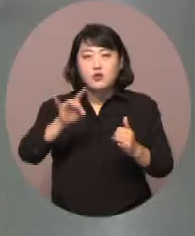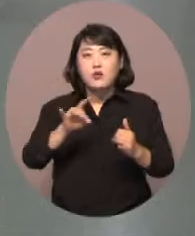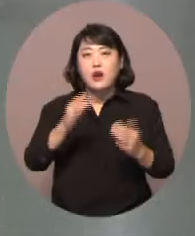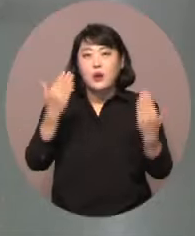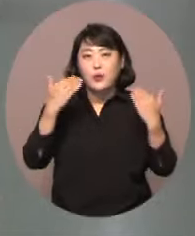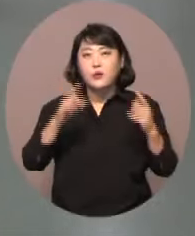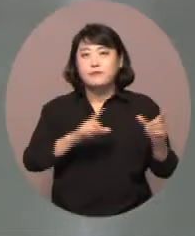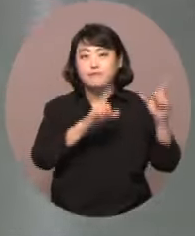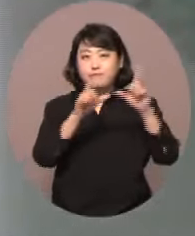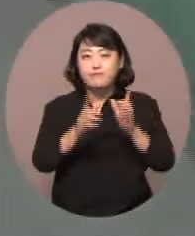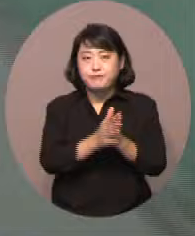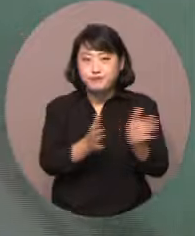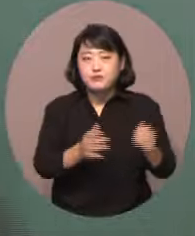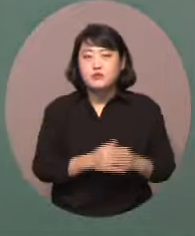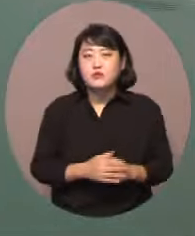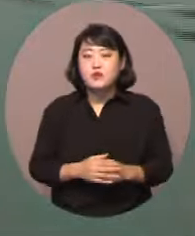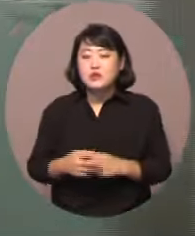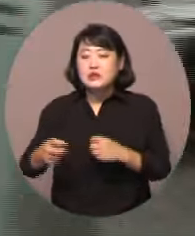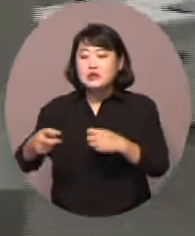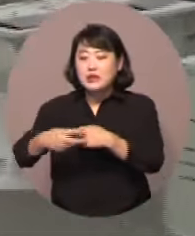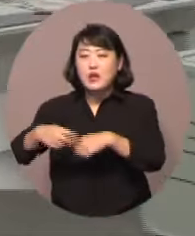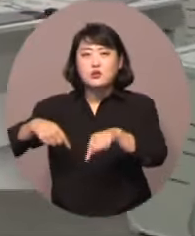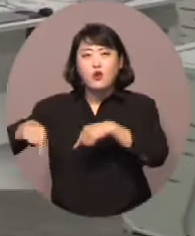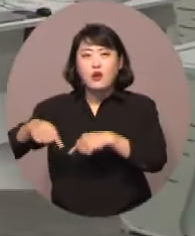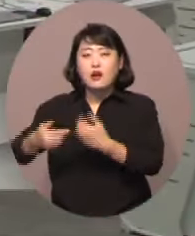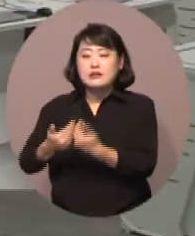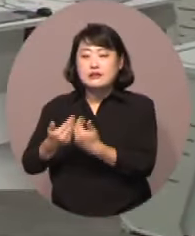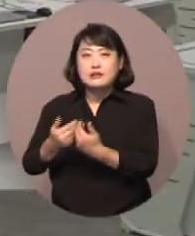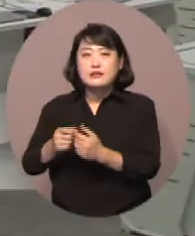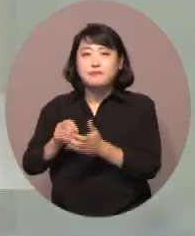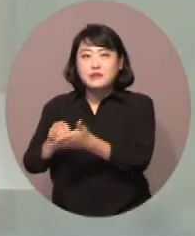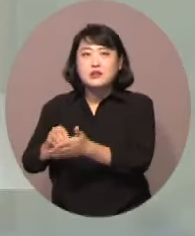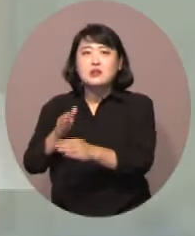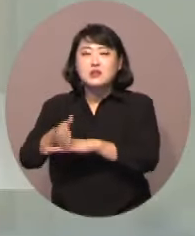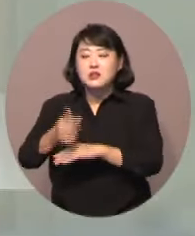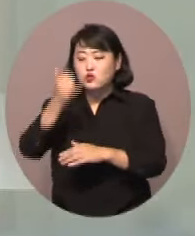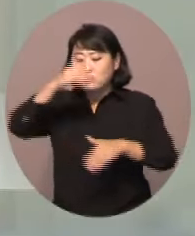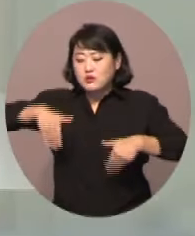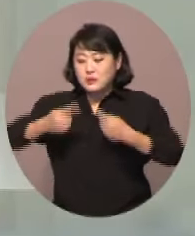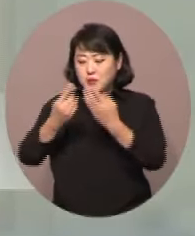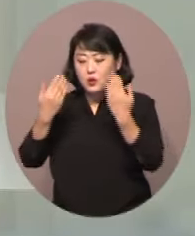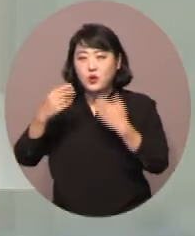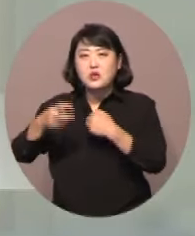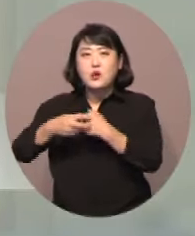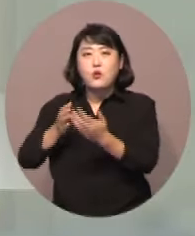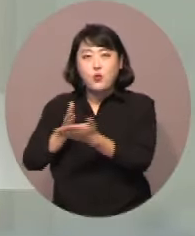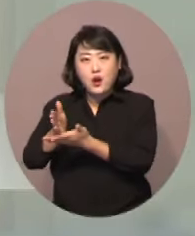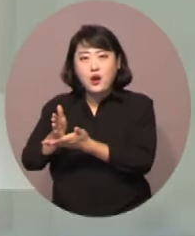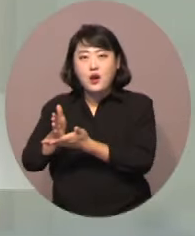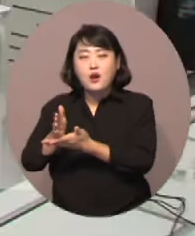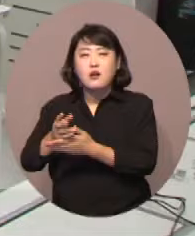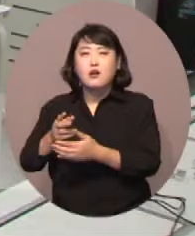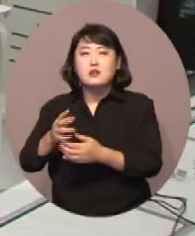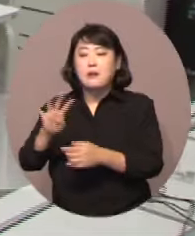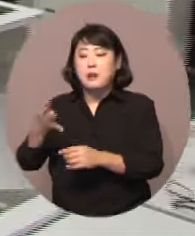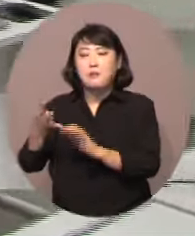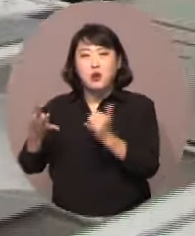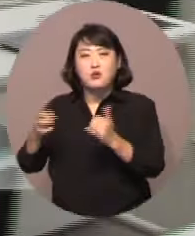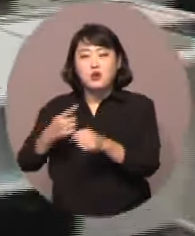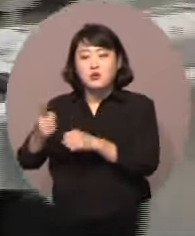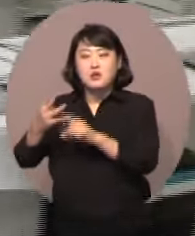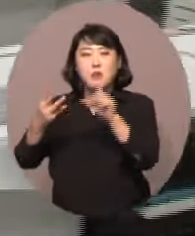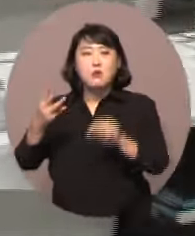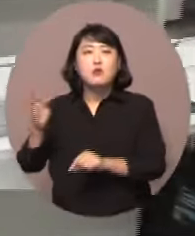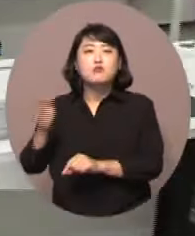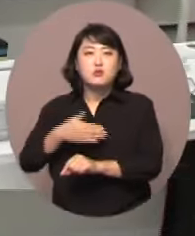시작하고 의정 갈등 등의 영향으로 입주가 미뤄진 충남대 의예과와 의학과 학생 400여 명은 내년